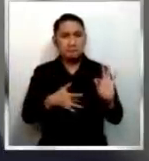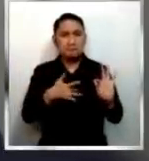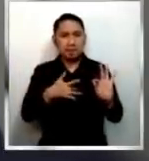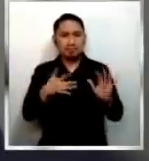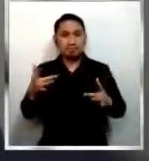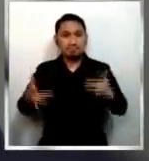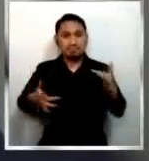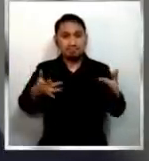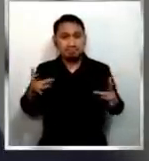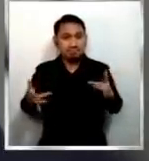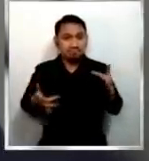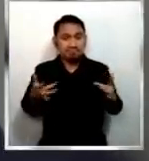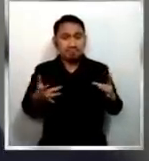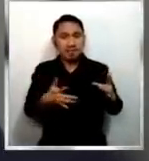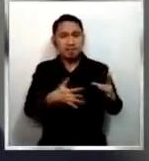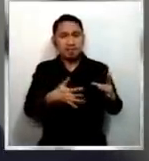pagiging